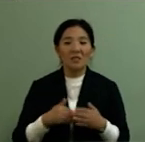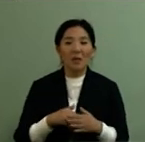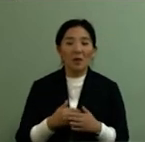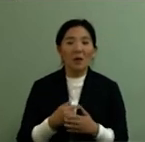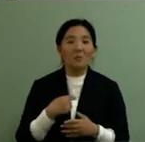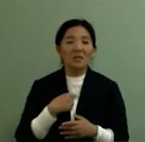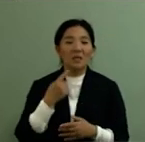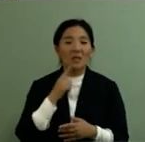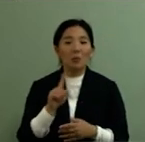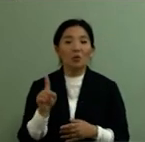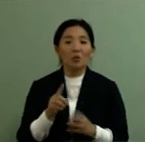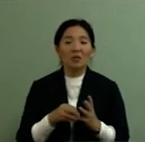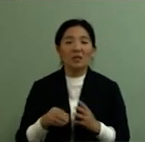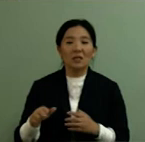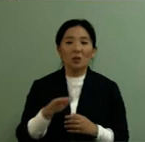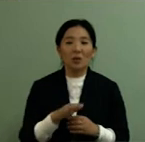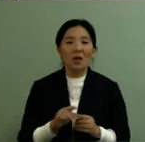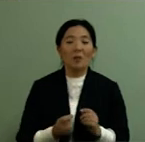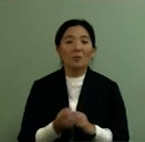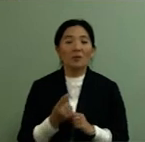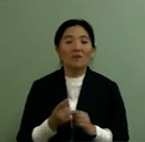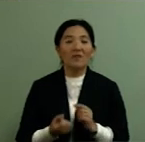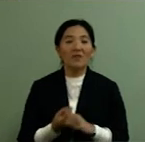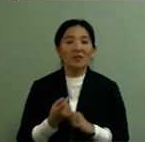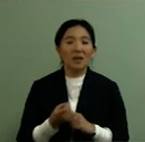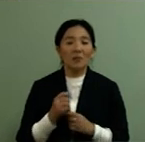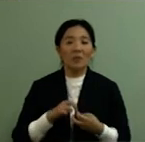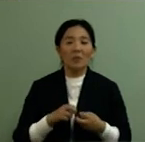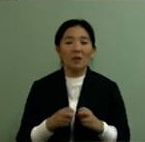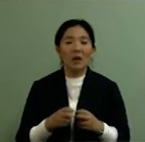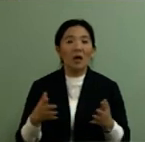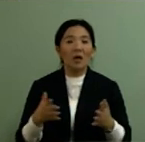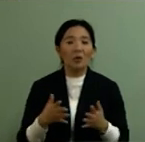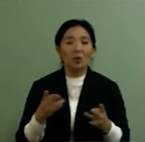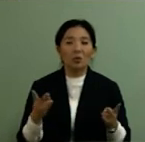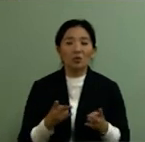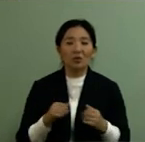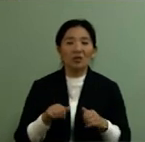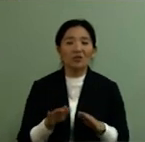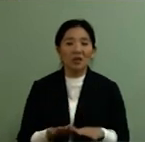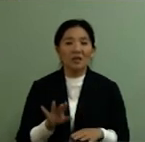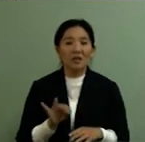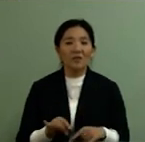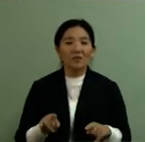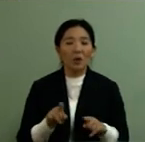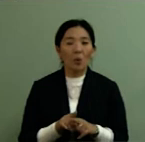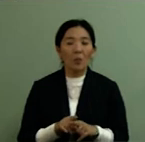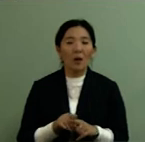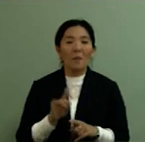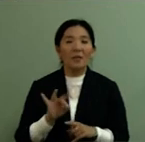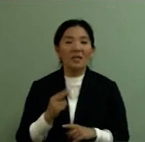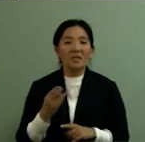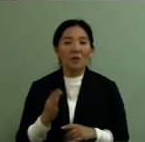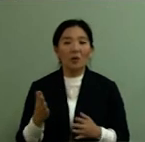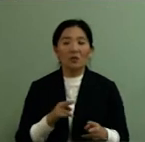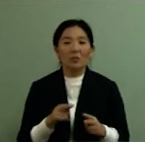мы с вами знаем, что на территории возникает проблема, которую нужно решать. И вот такой принцип, который